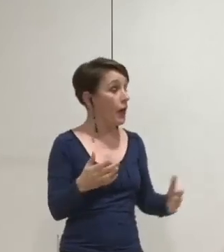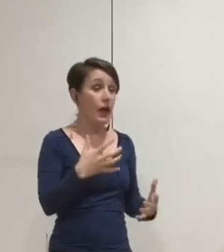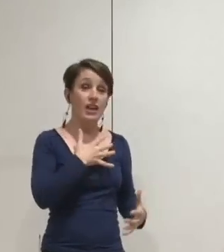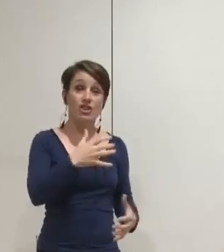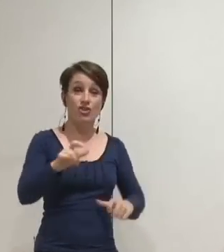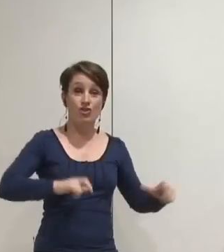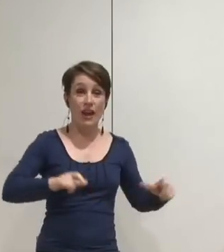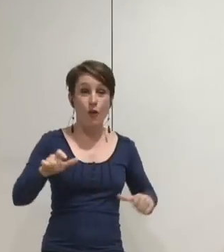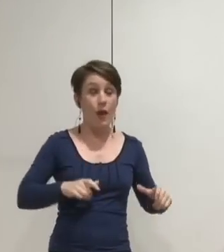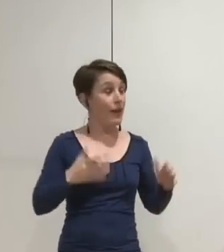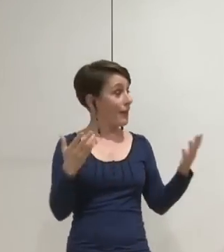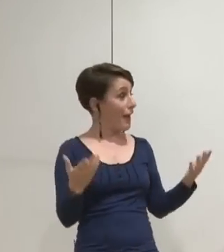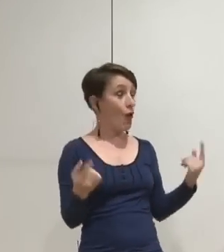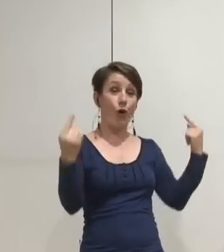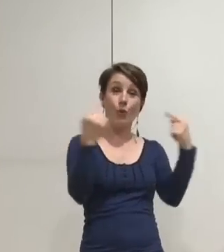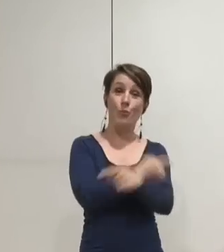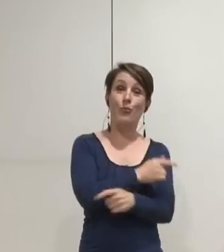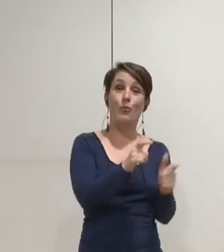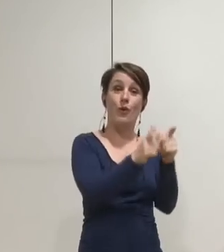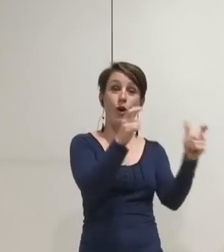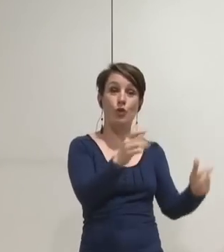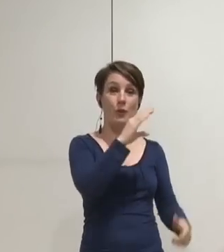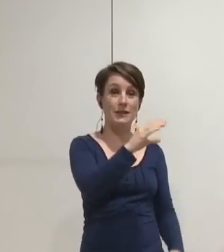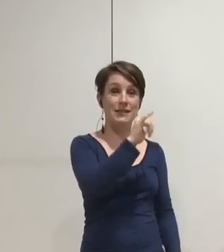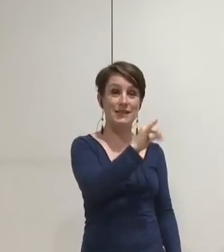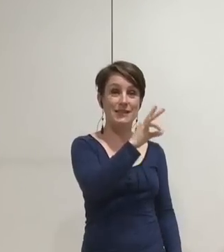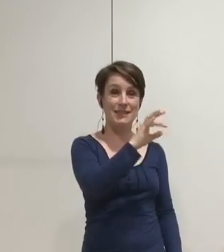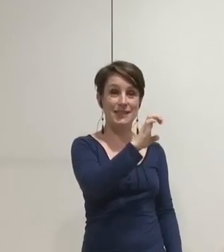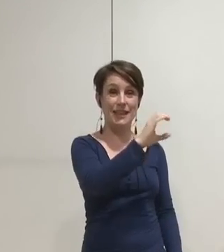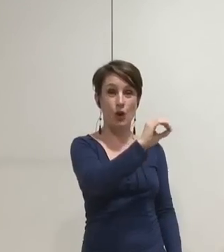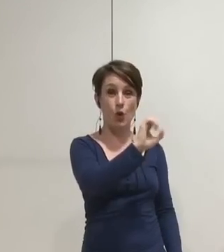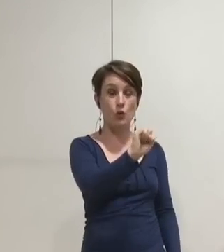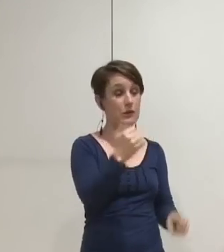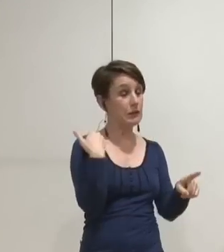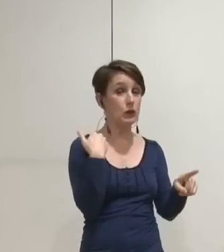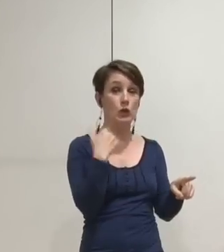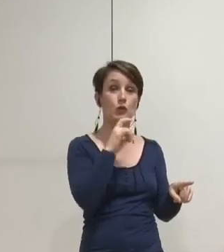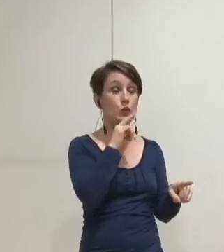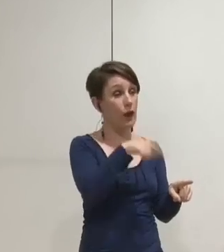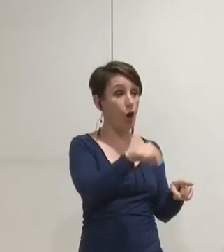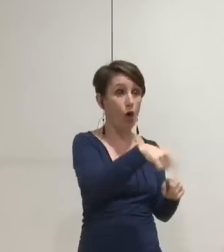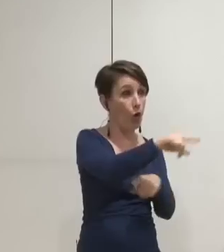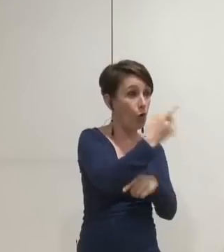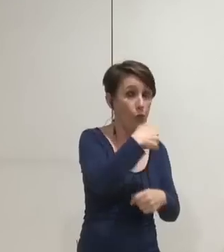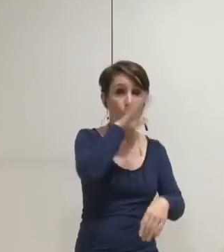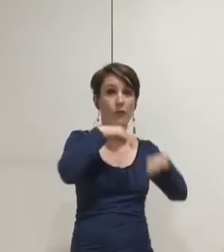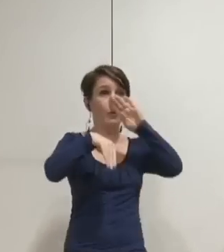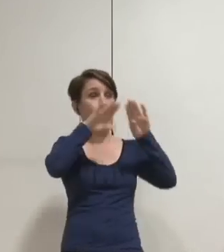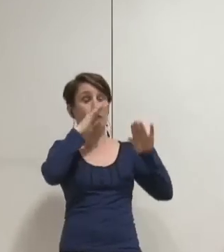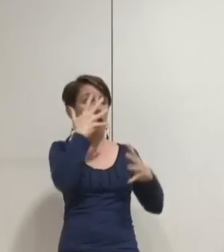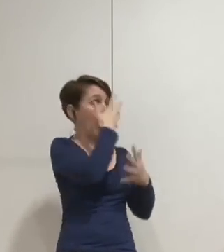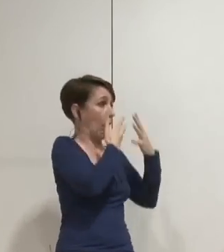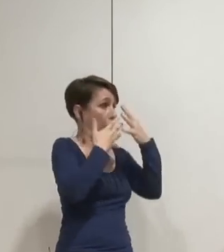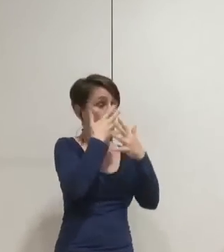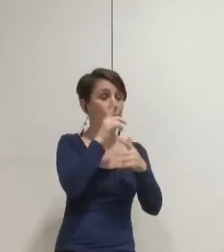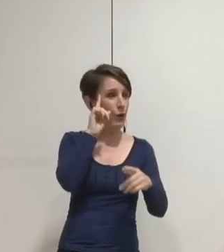à Citéos sur lequel vous vous êtes un petit peu pr pr pris les pieds dans le tapis pardon puisque vous aviez fait campagne